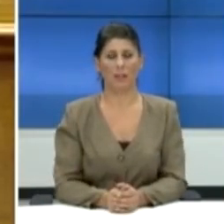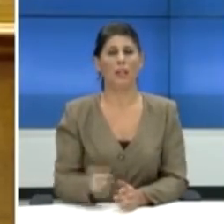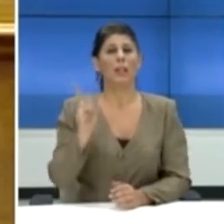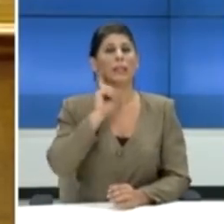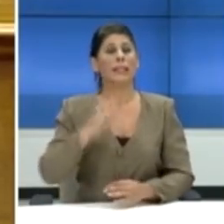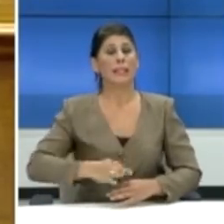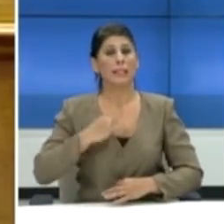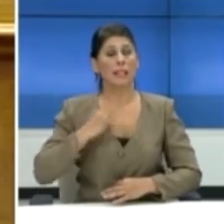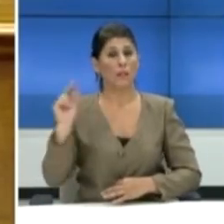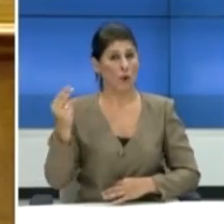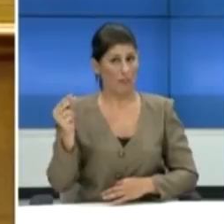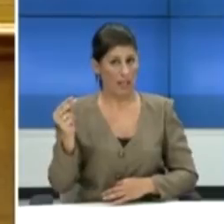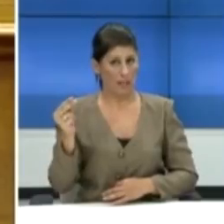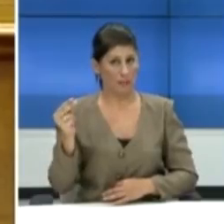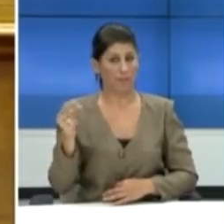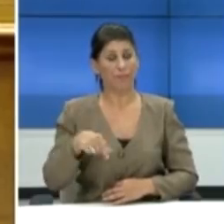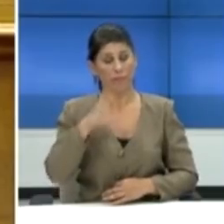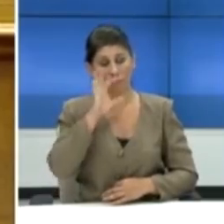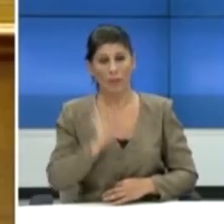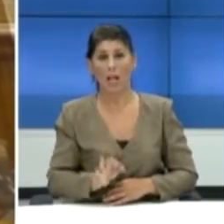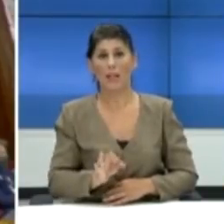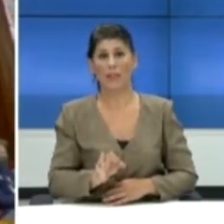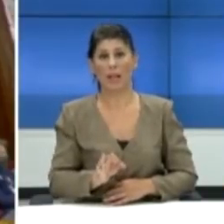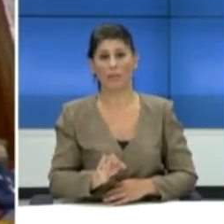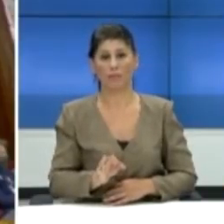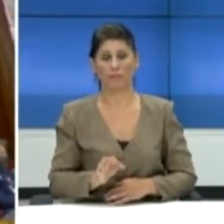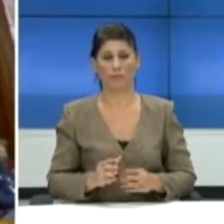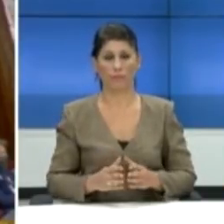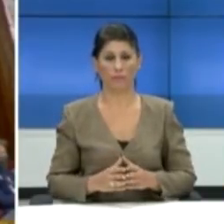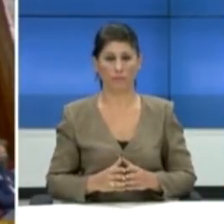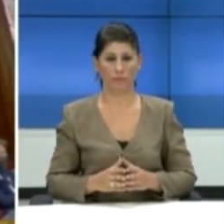Κυρίες και κύριοι βουλευτές, είναι αλήθεια